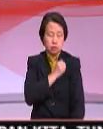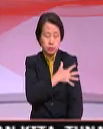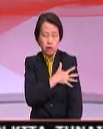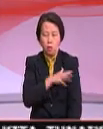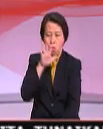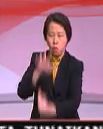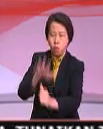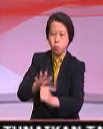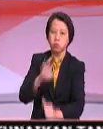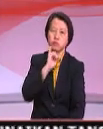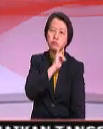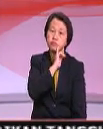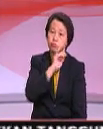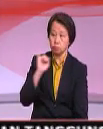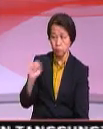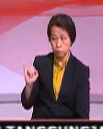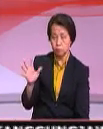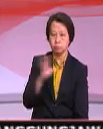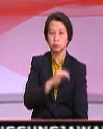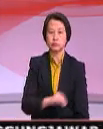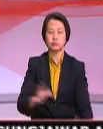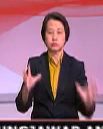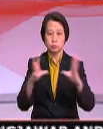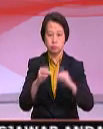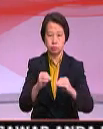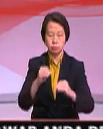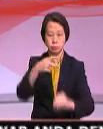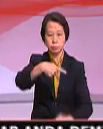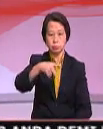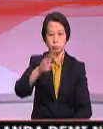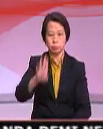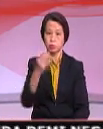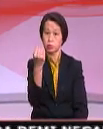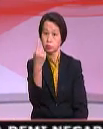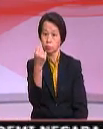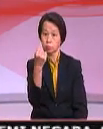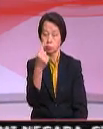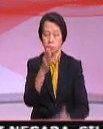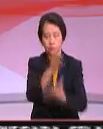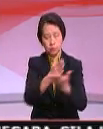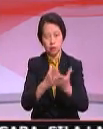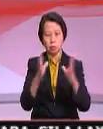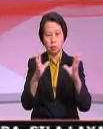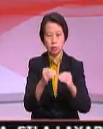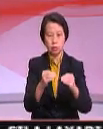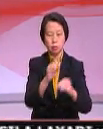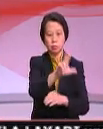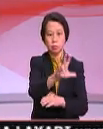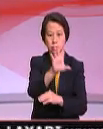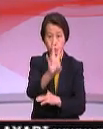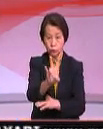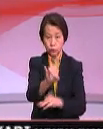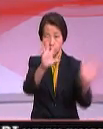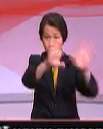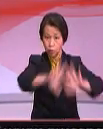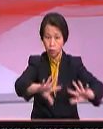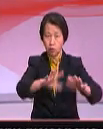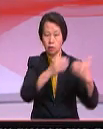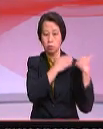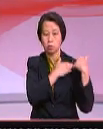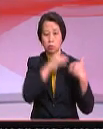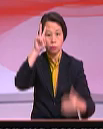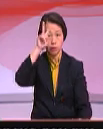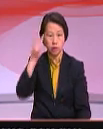ditindas Israel sidang kemuncak ASEAN PBB ke-11 sebahagian daripada sidang kemuncak ASEAN ke-37 yang dihostkan